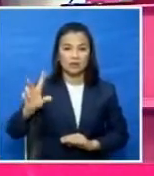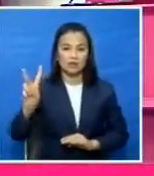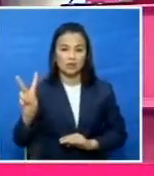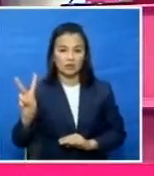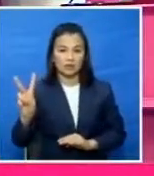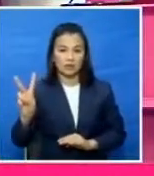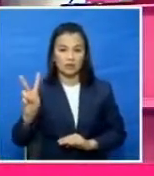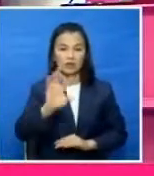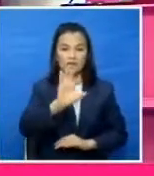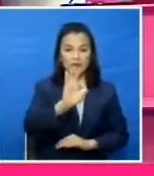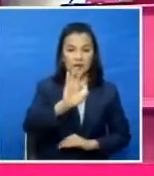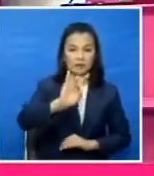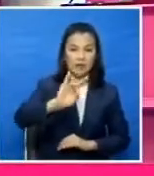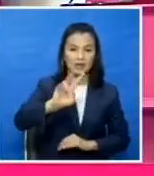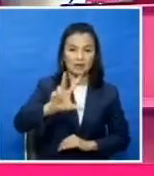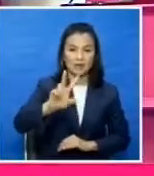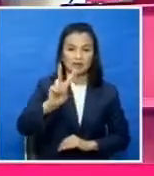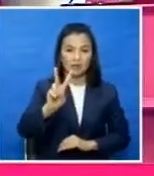9832432